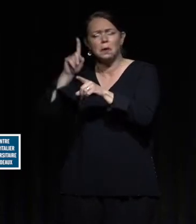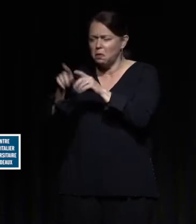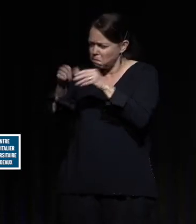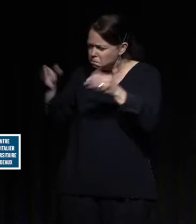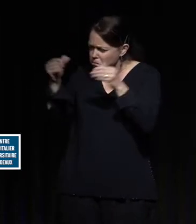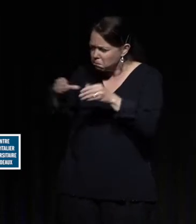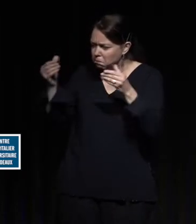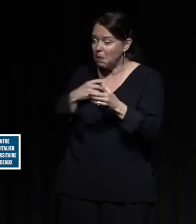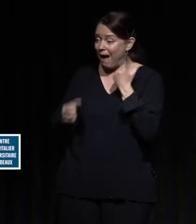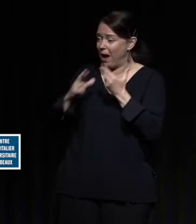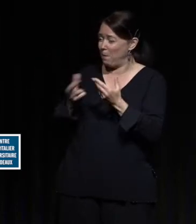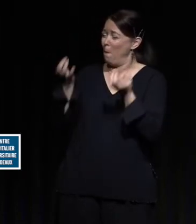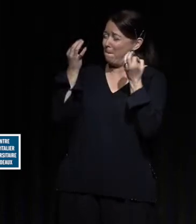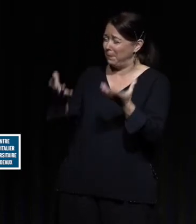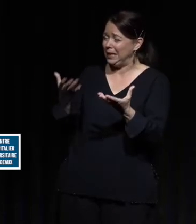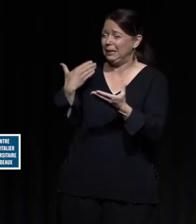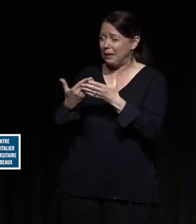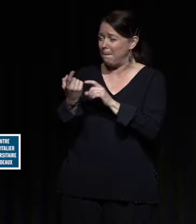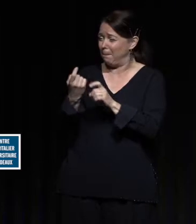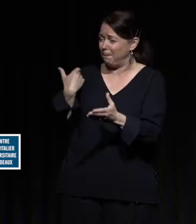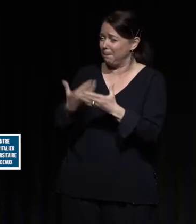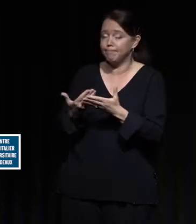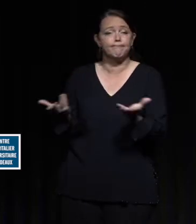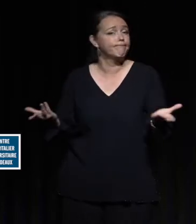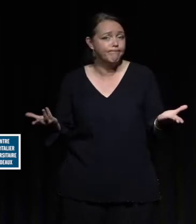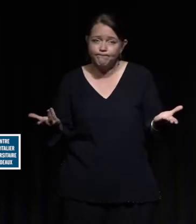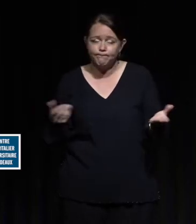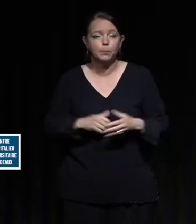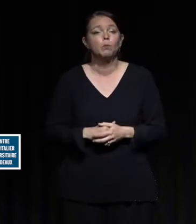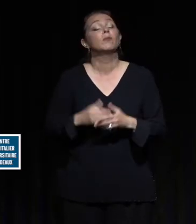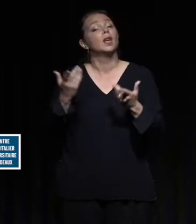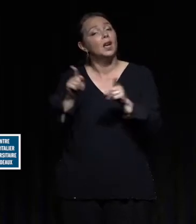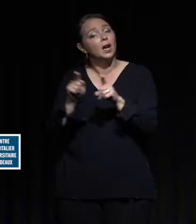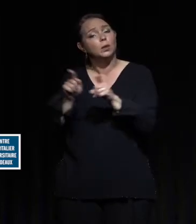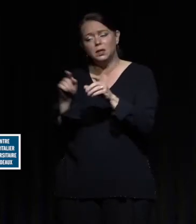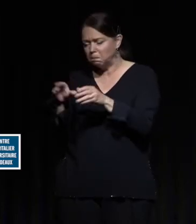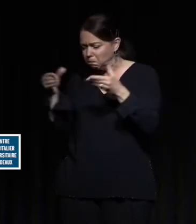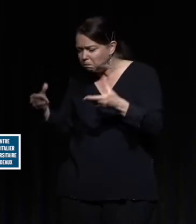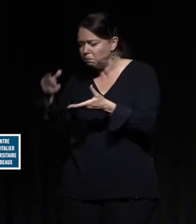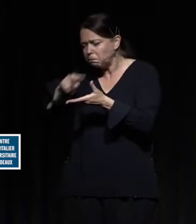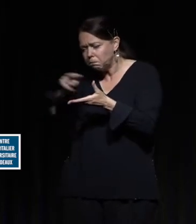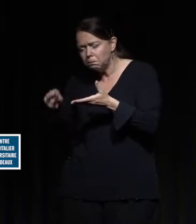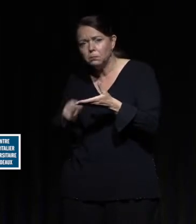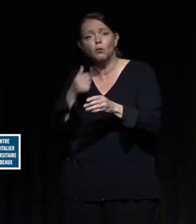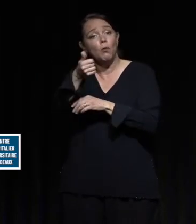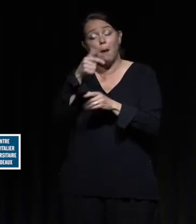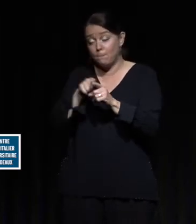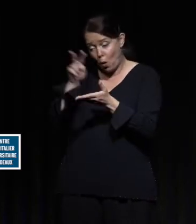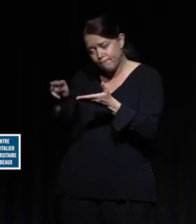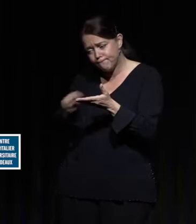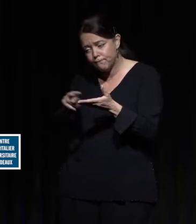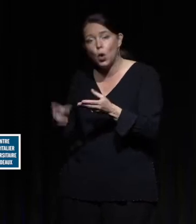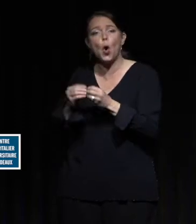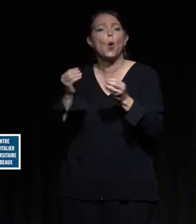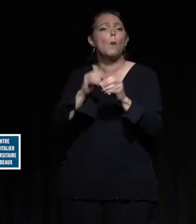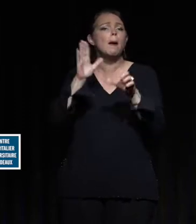les réponses certaines sur les étiologies. Et l'on voit, et dans la littérature que vous pourrez lire, ou dans les médias,